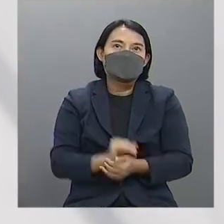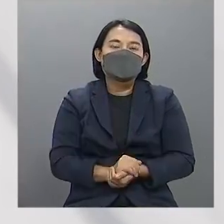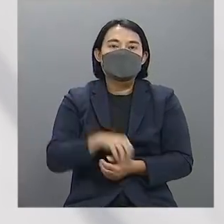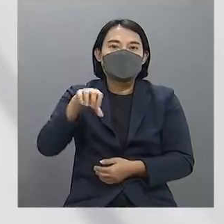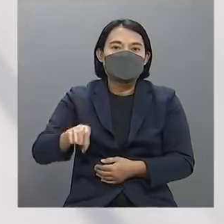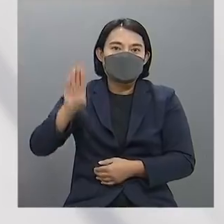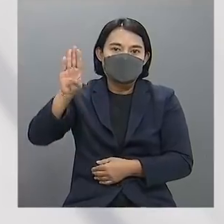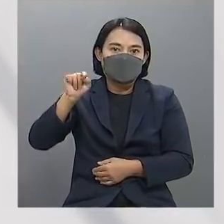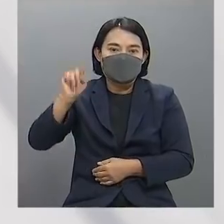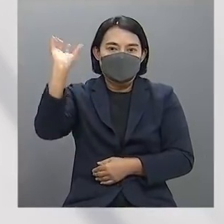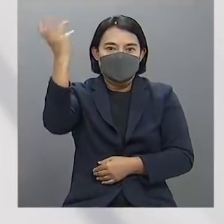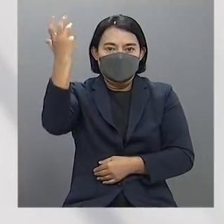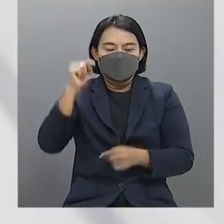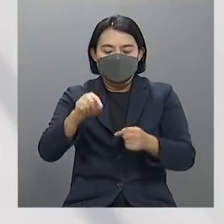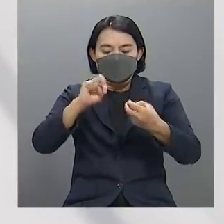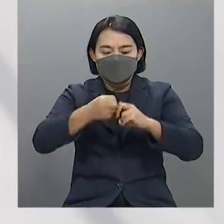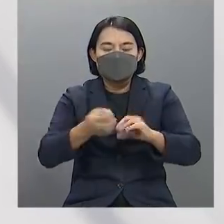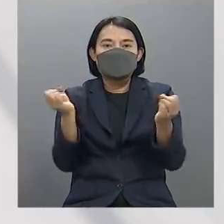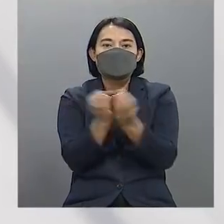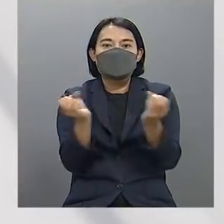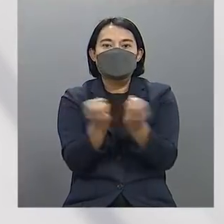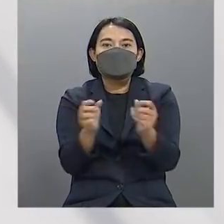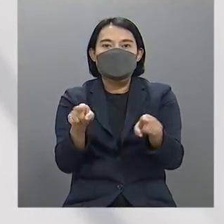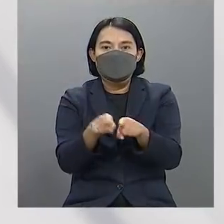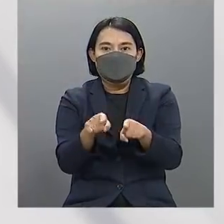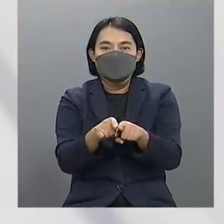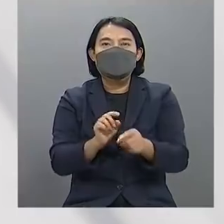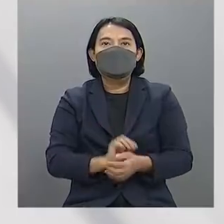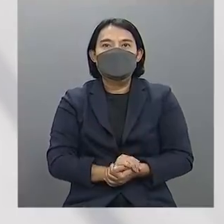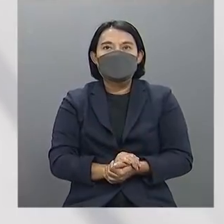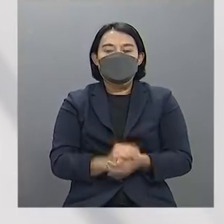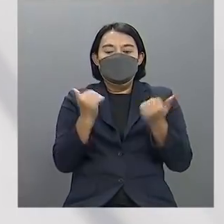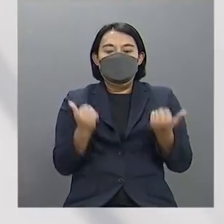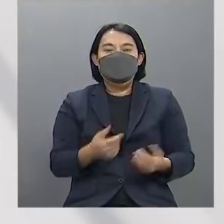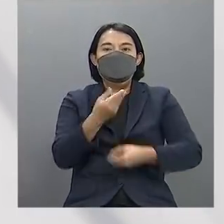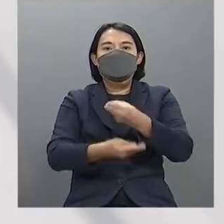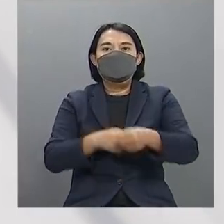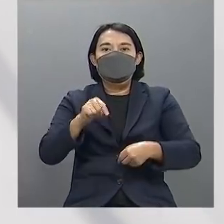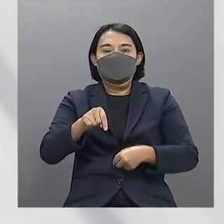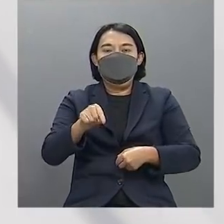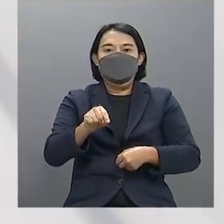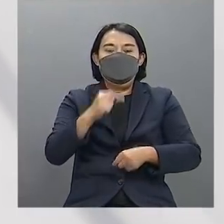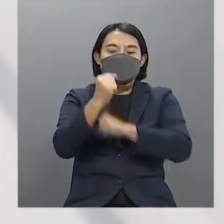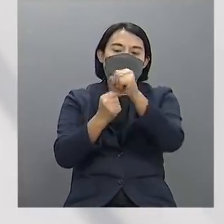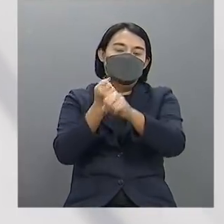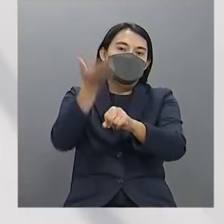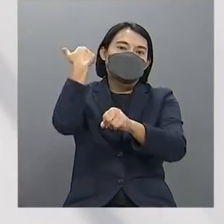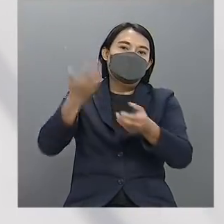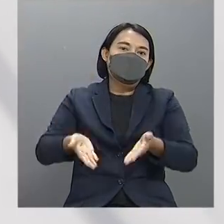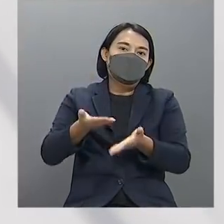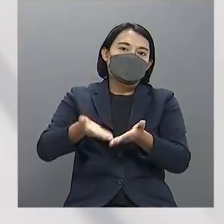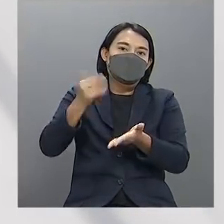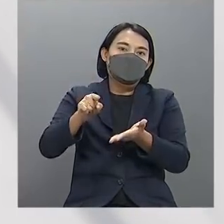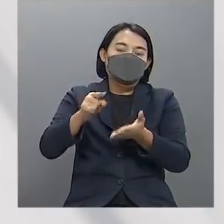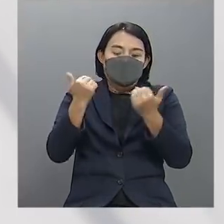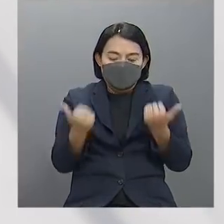ก็ได้รับผลกระทบเหมือนกันจะเห็นได้ว่าตอนนี้ราคาปุ๋ยมันสูงมาตั้งแต่ปีที่แล้วแล้วแนวโน้มวิกฤตสงครามปีนี้เนี่ยก็